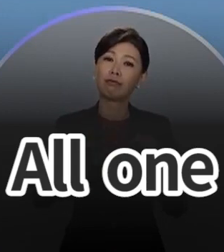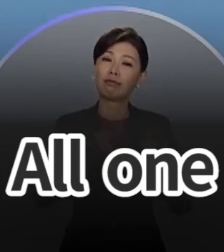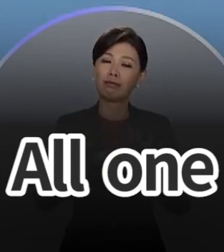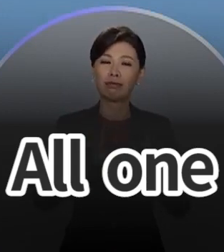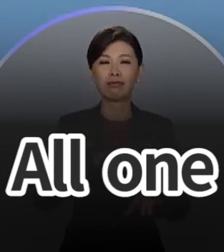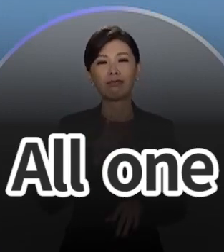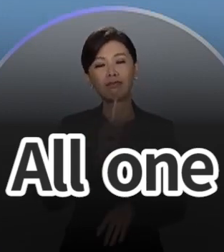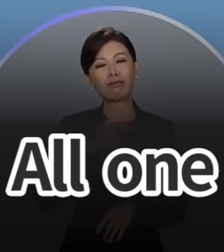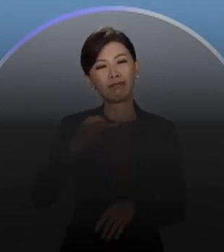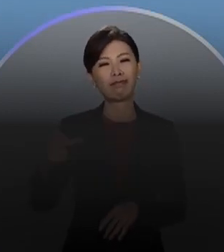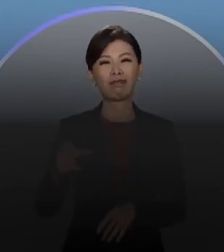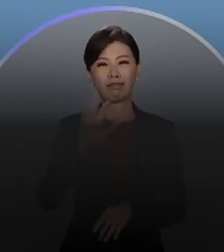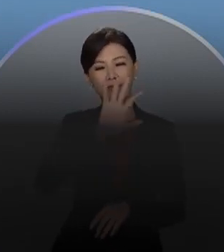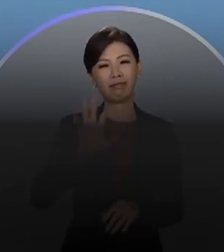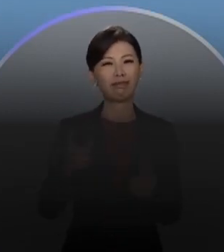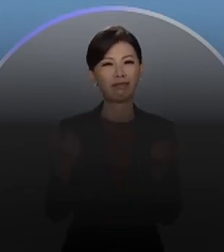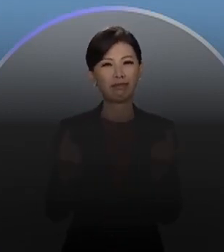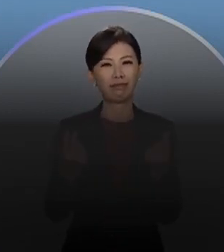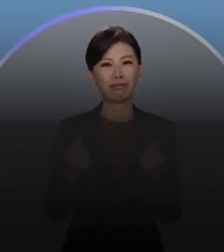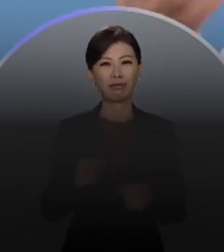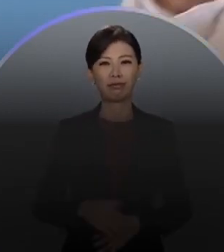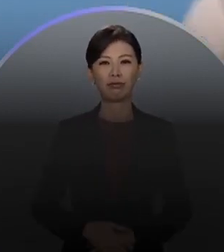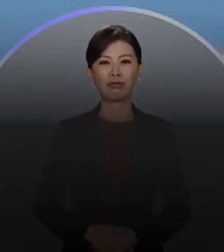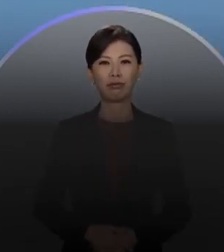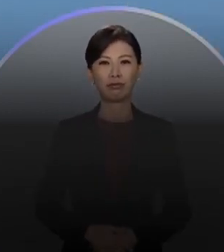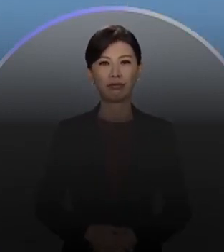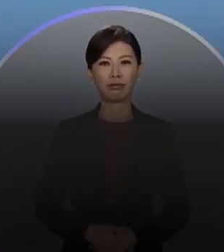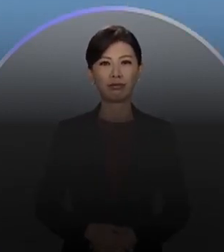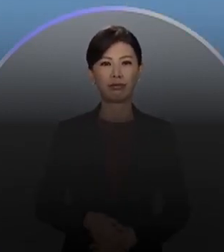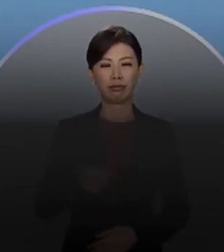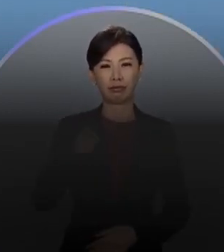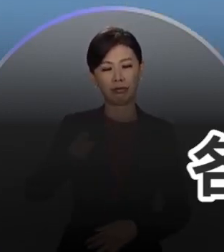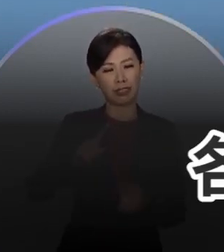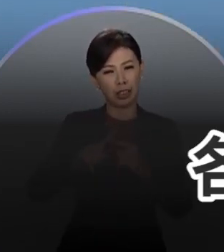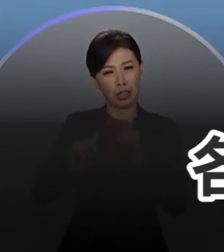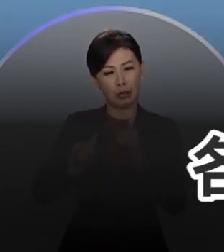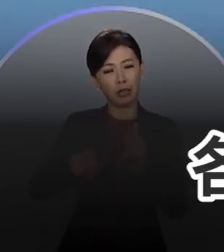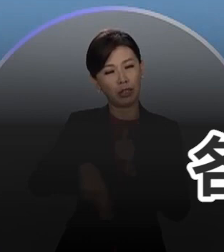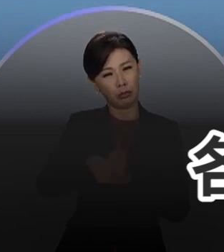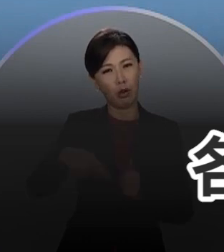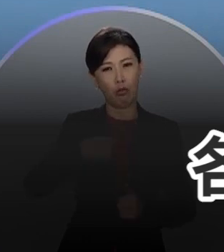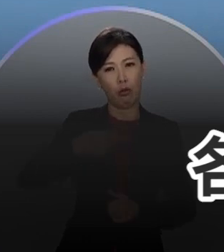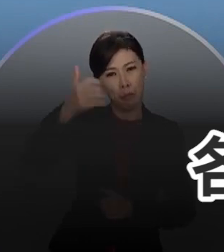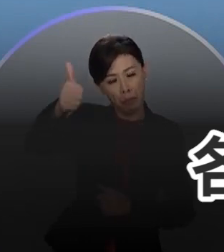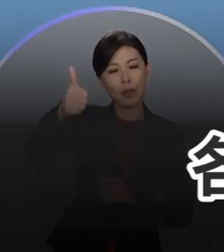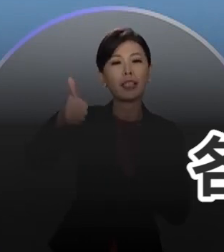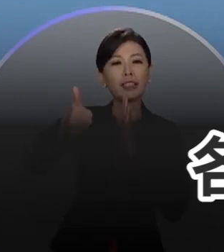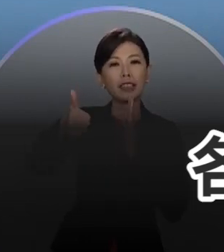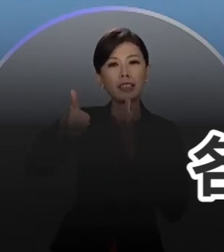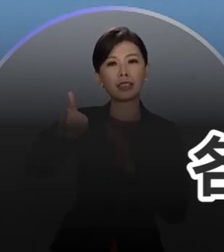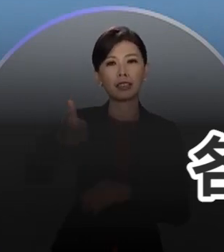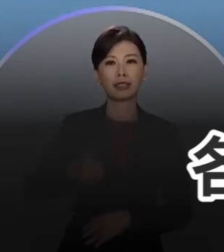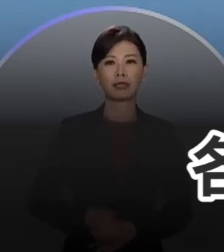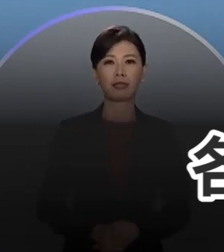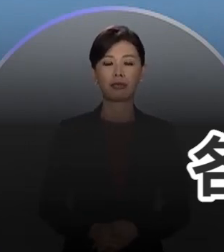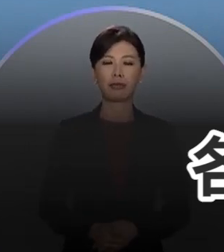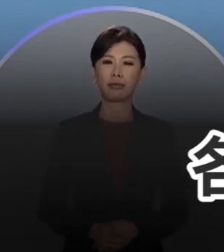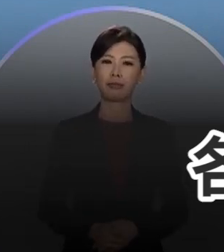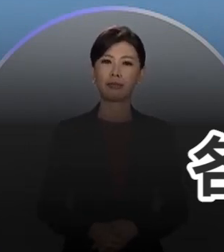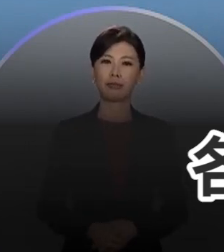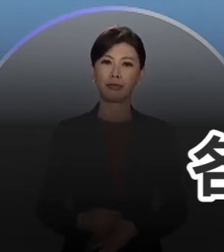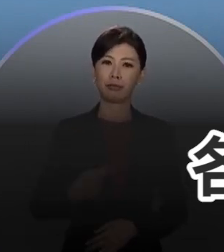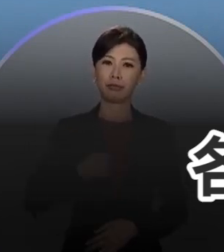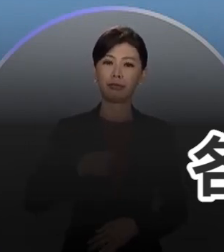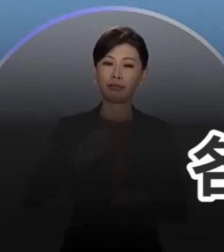right thing。 您就是我的头家，各位乡亲们，那些